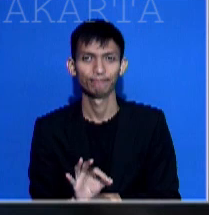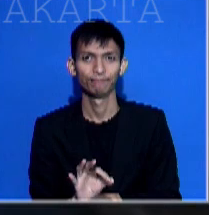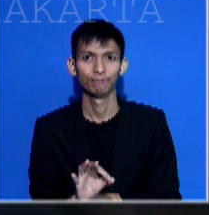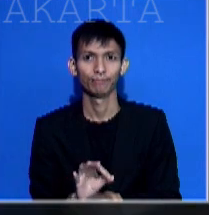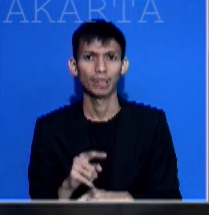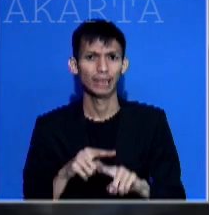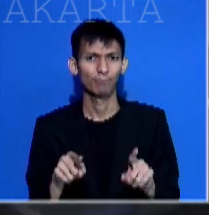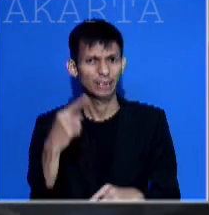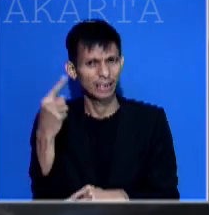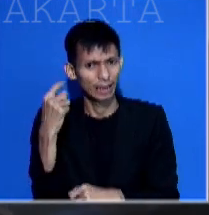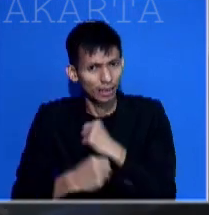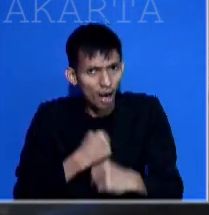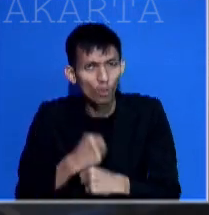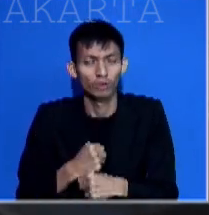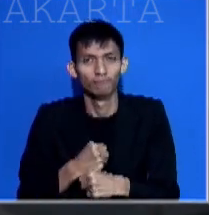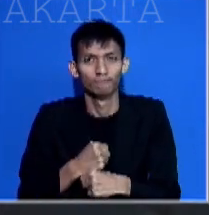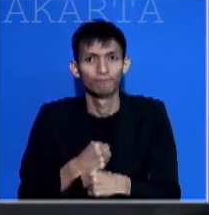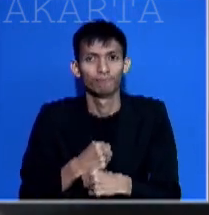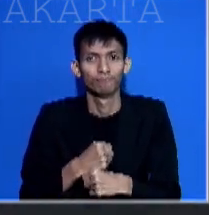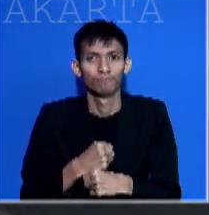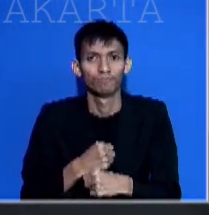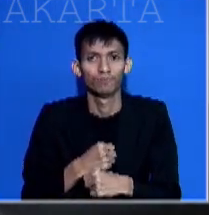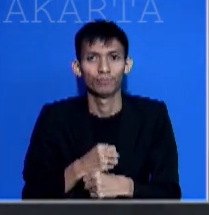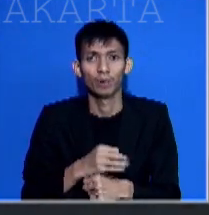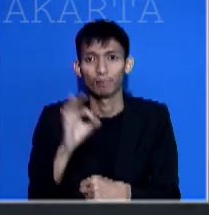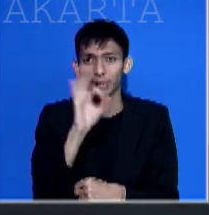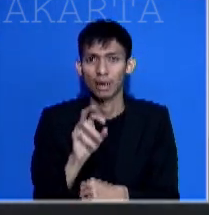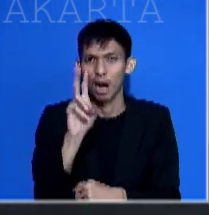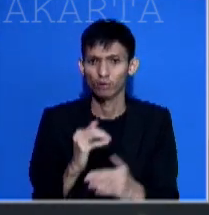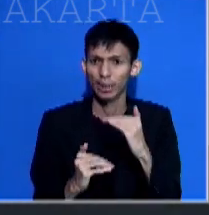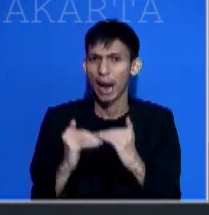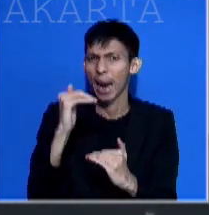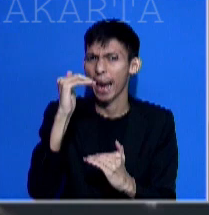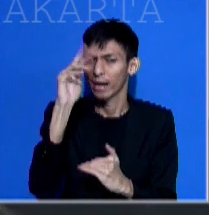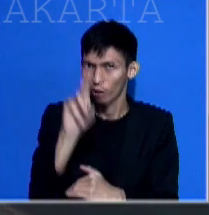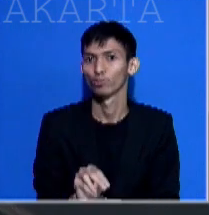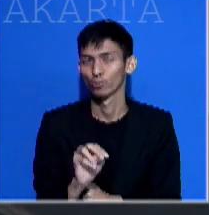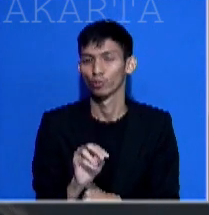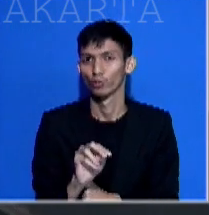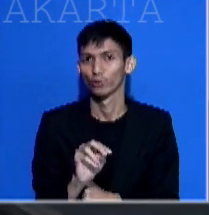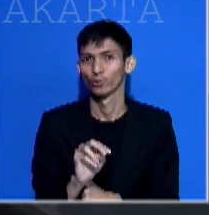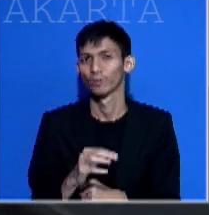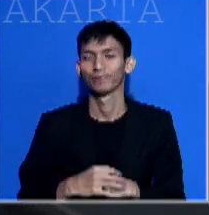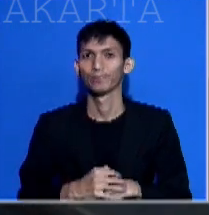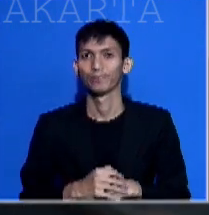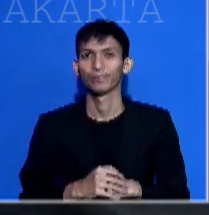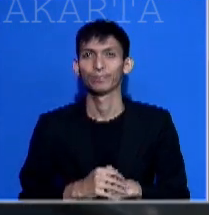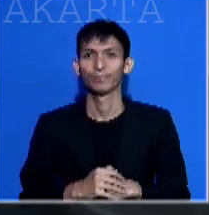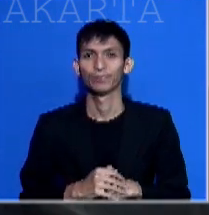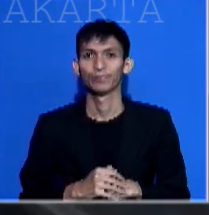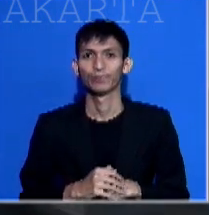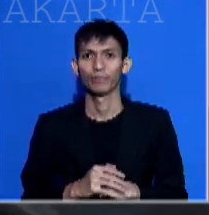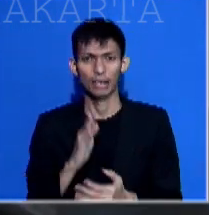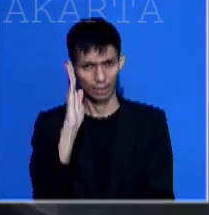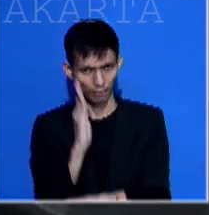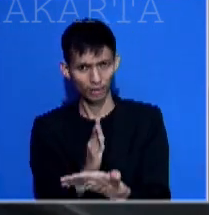tahun angka ini selalu kita upayakan. Yeah. Nah ini sampai di pertengahan, hampir pertengahan